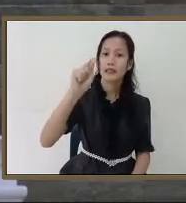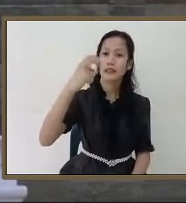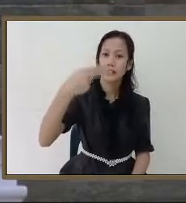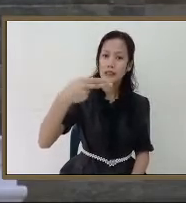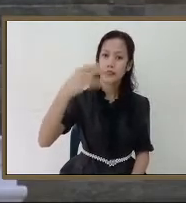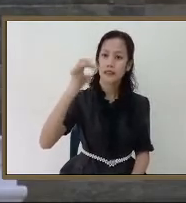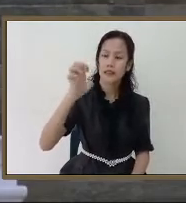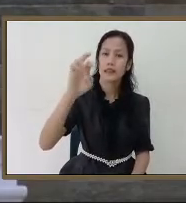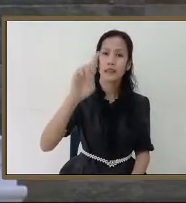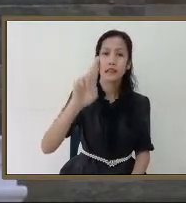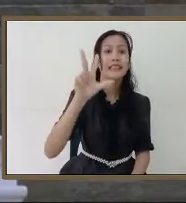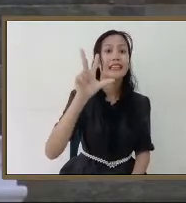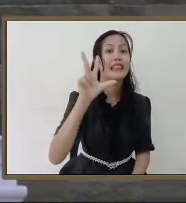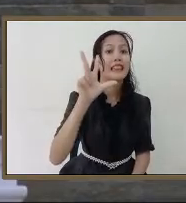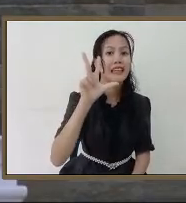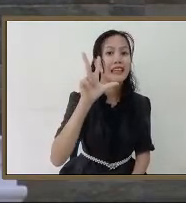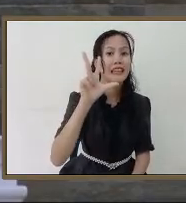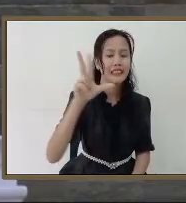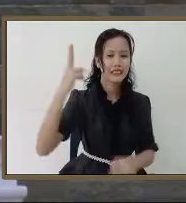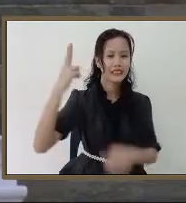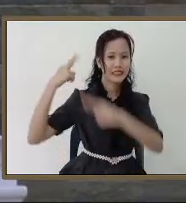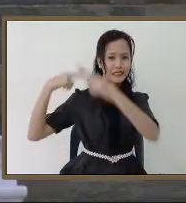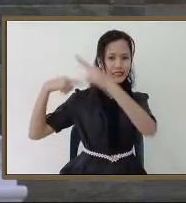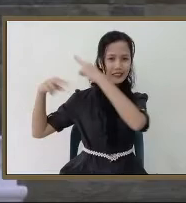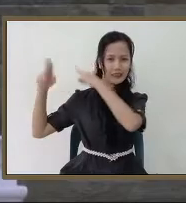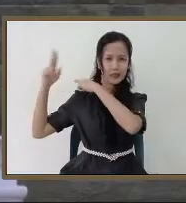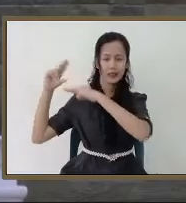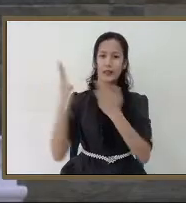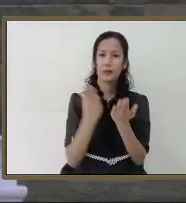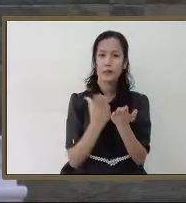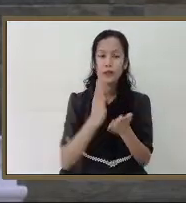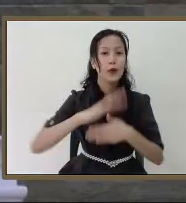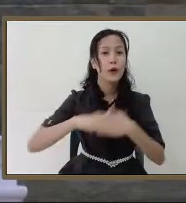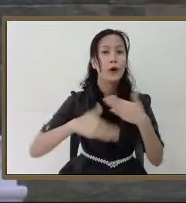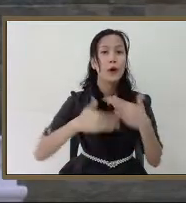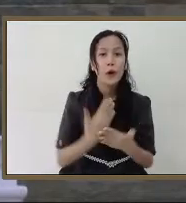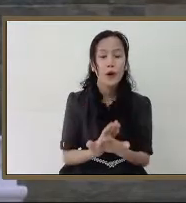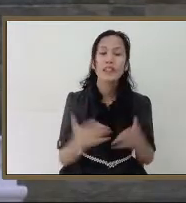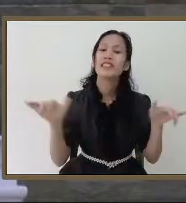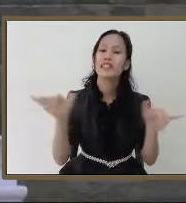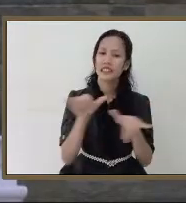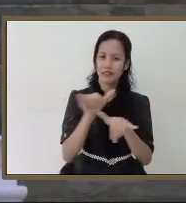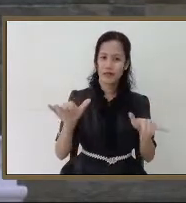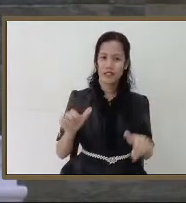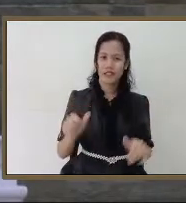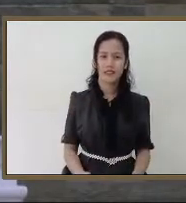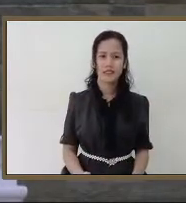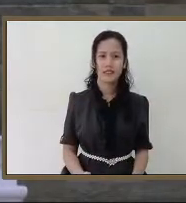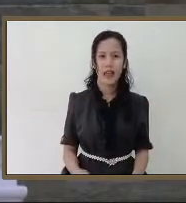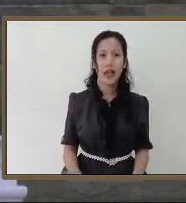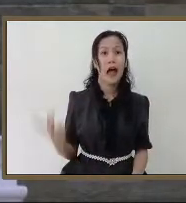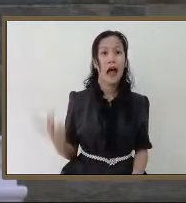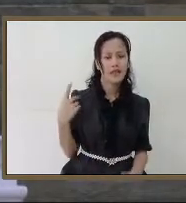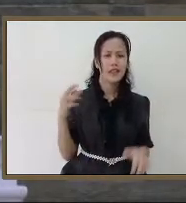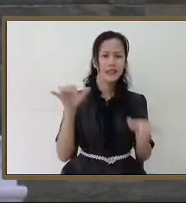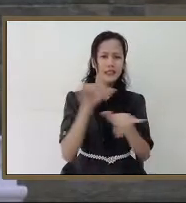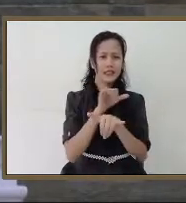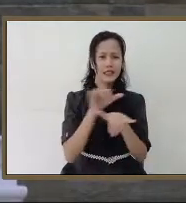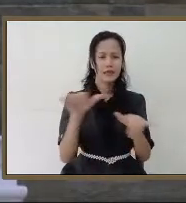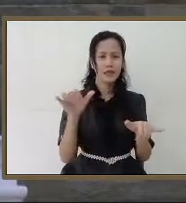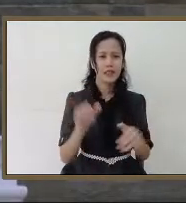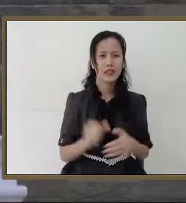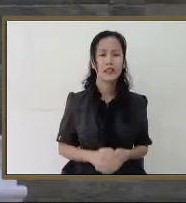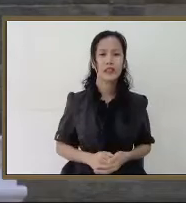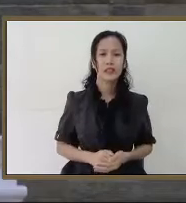Esther. Itong three historical books na ito, all are similar. May pagkakaparehas po ito